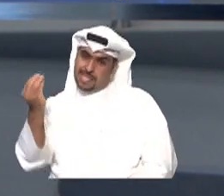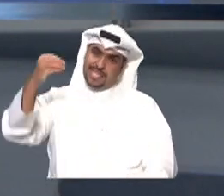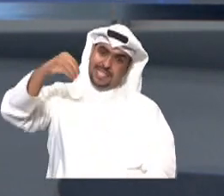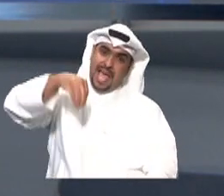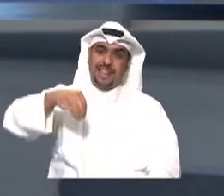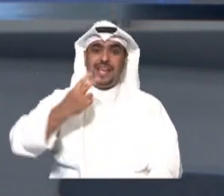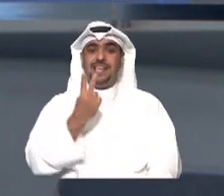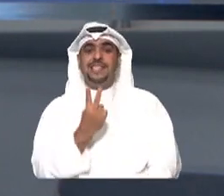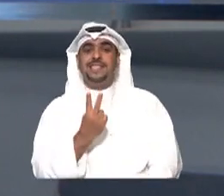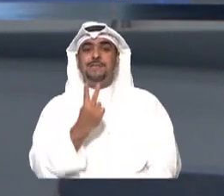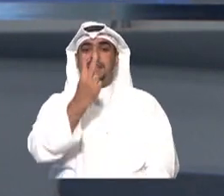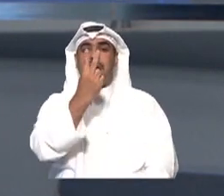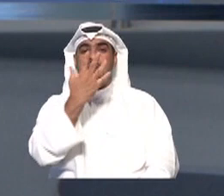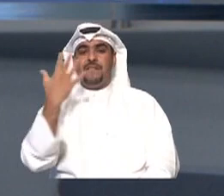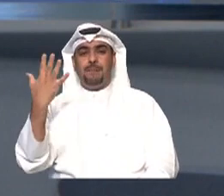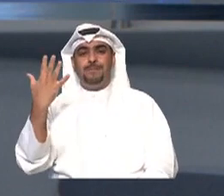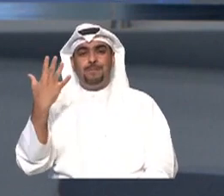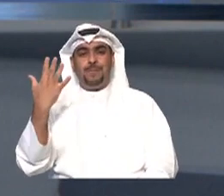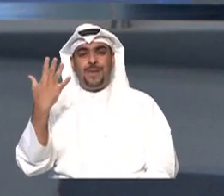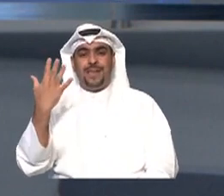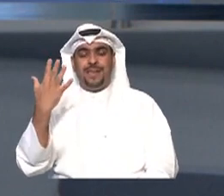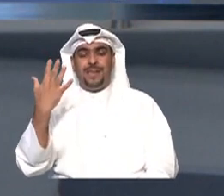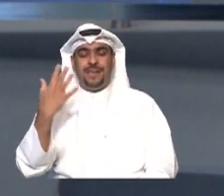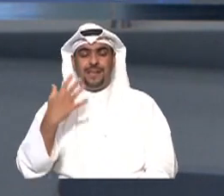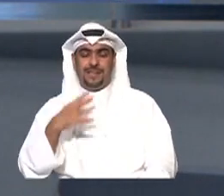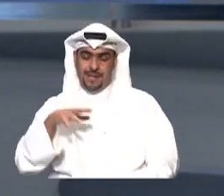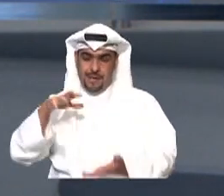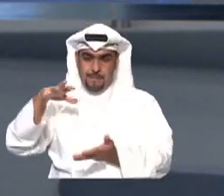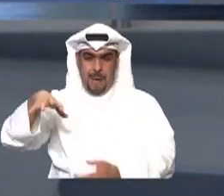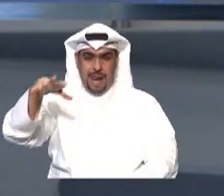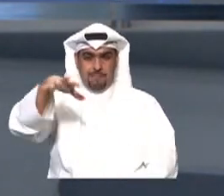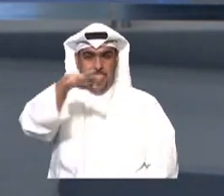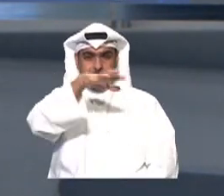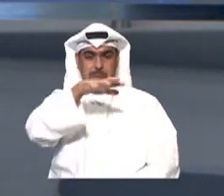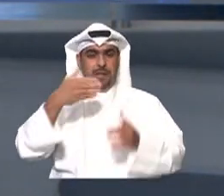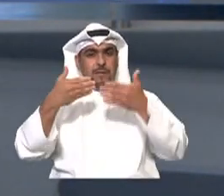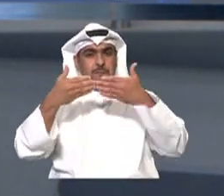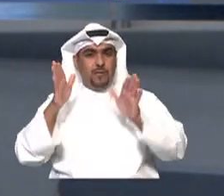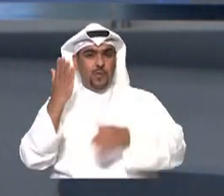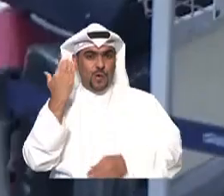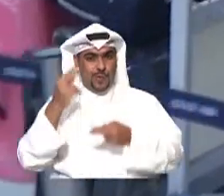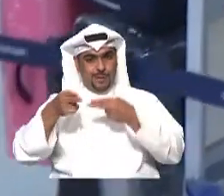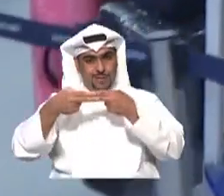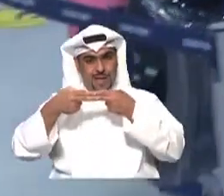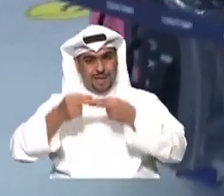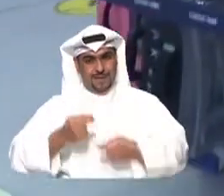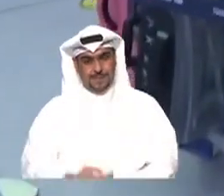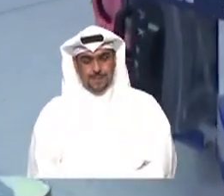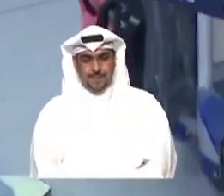الخطط التشغيل مع بعض الدول عن طريق الطيران المباشر.